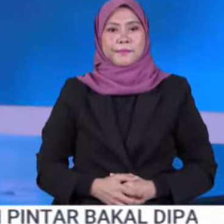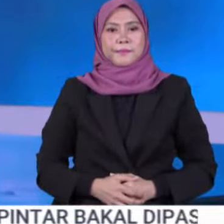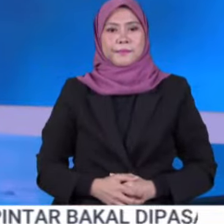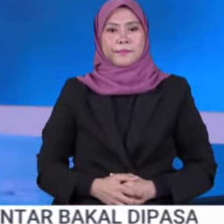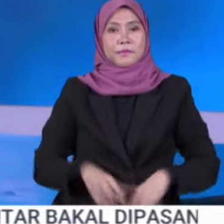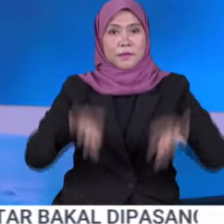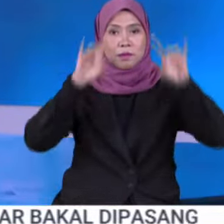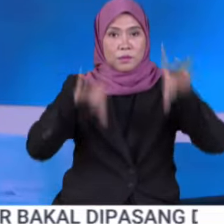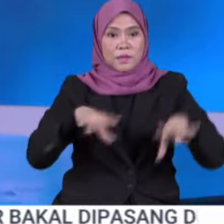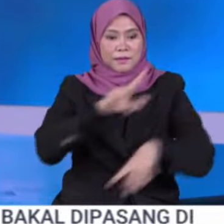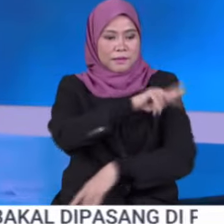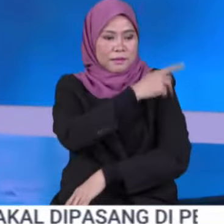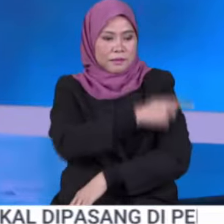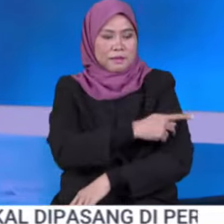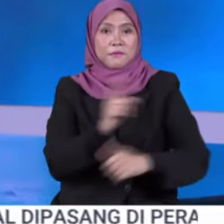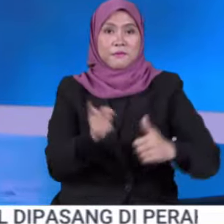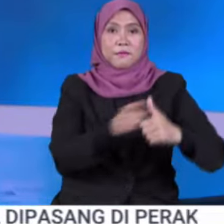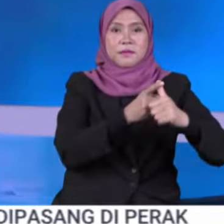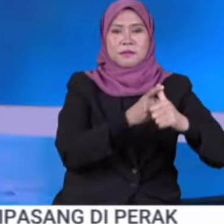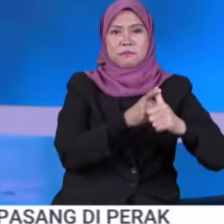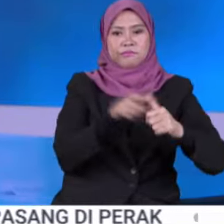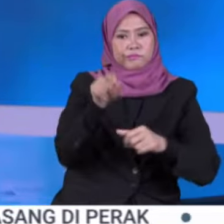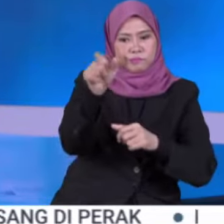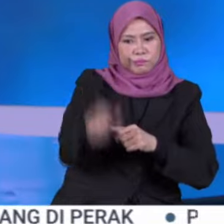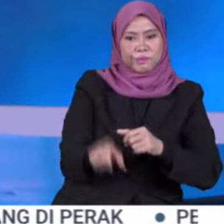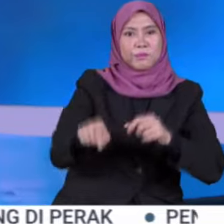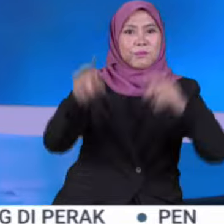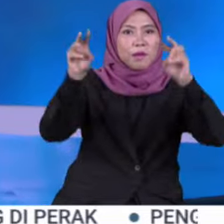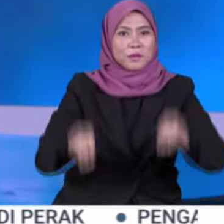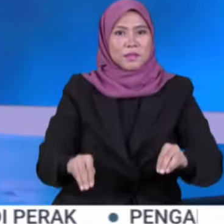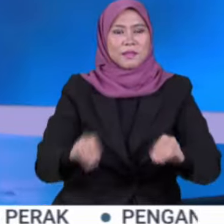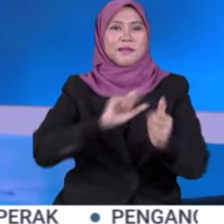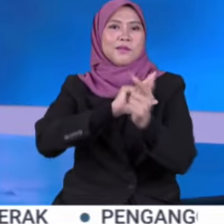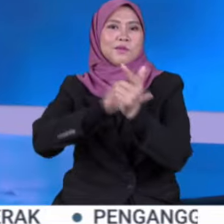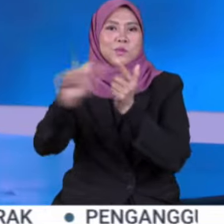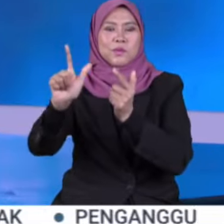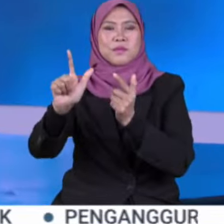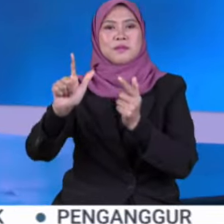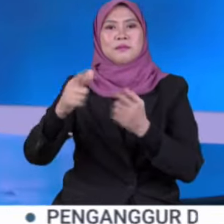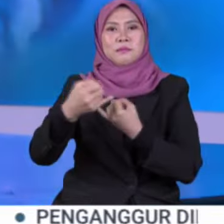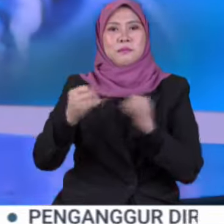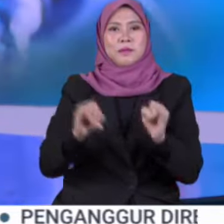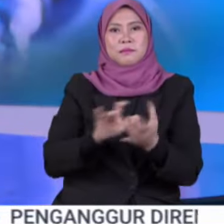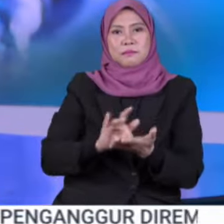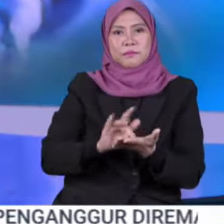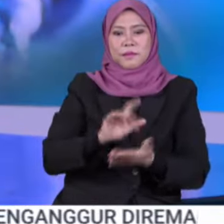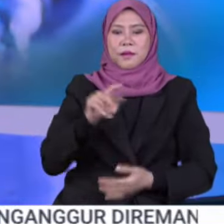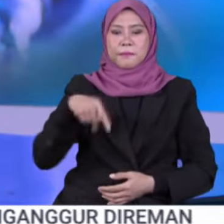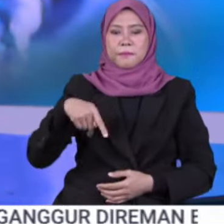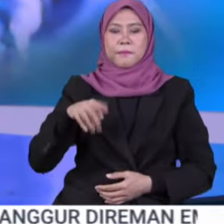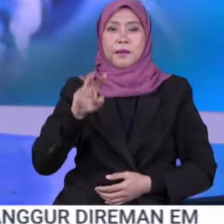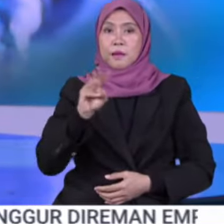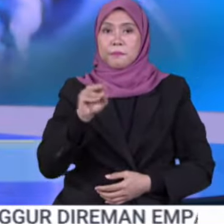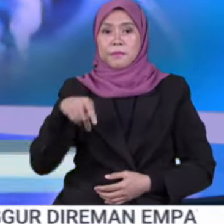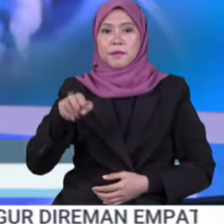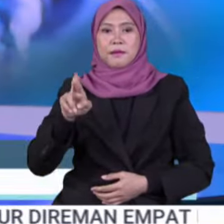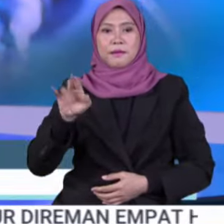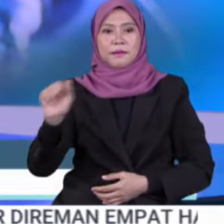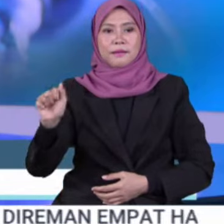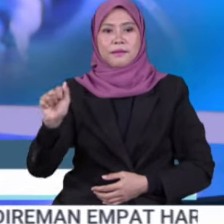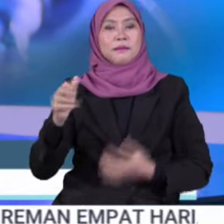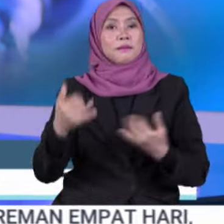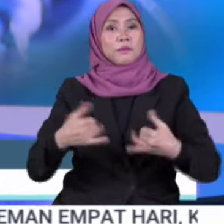Ujian klinikal pertama ke atas manusia diluluskan bahagian Regulatory Farmasi Negara NPRA bulan lalu. Kini